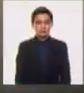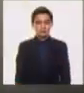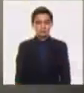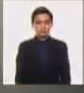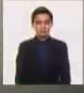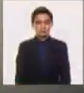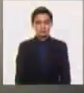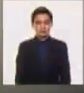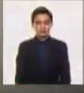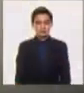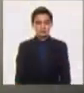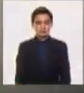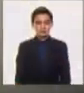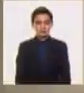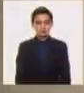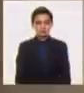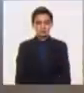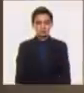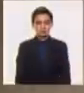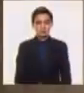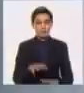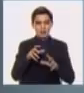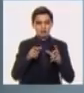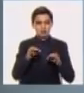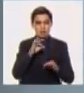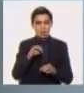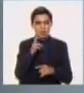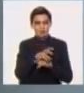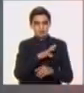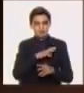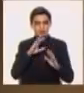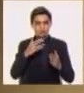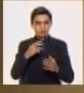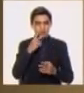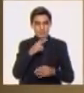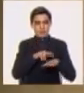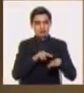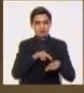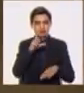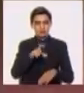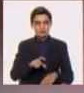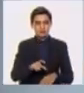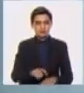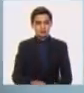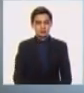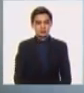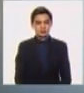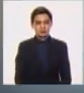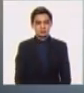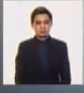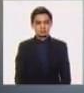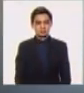Мен білмейді, боди массаж жегенде білмейді. Массажға барам деп масқара болған полицей.